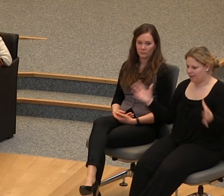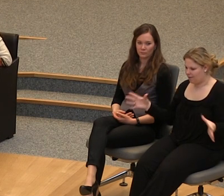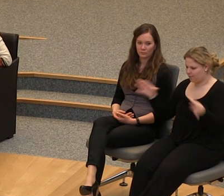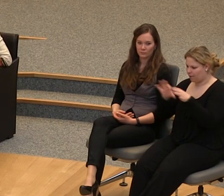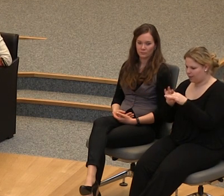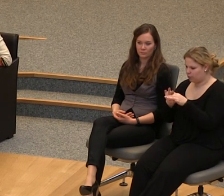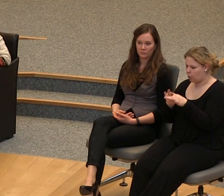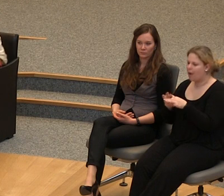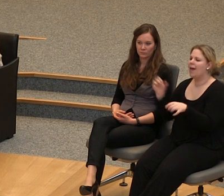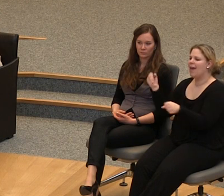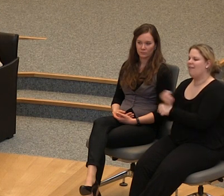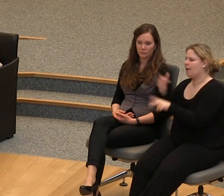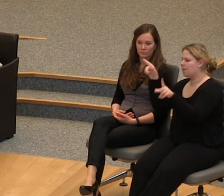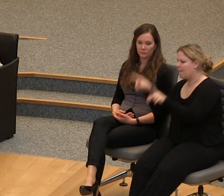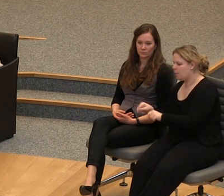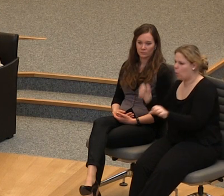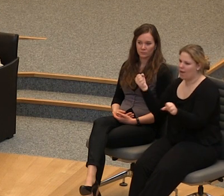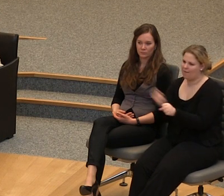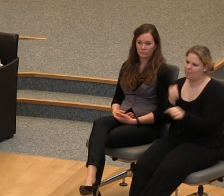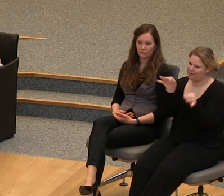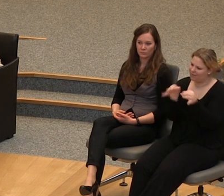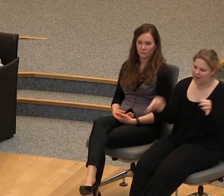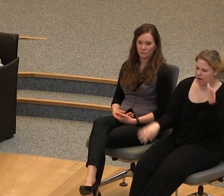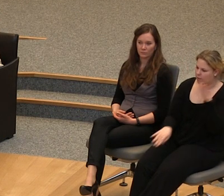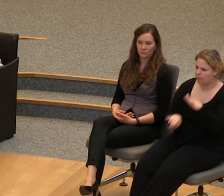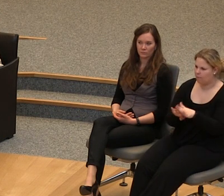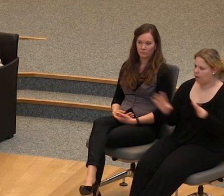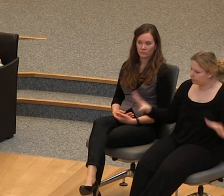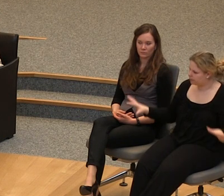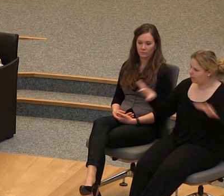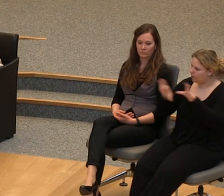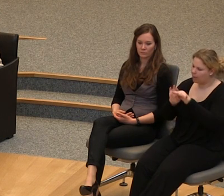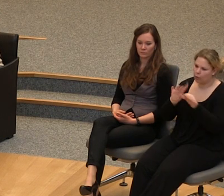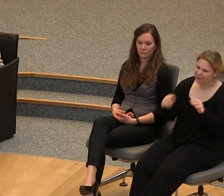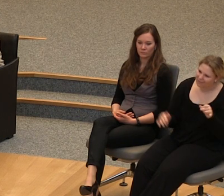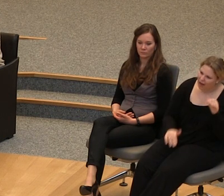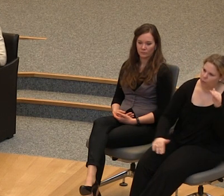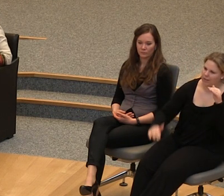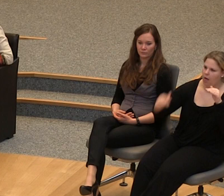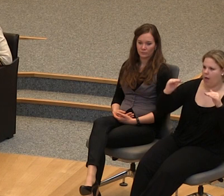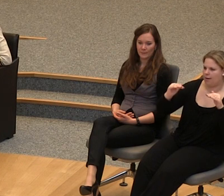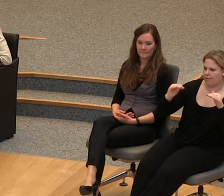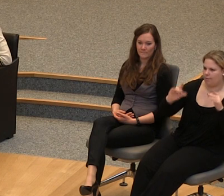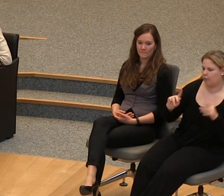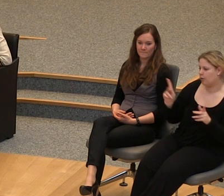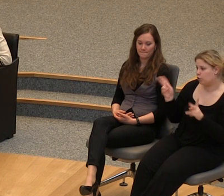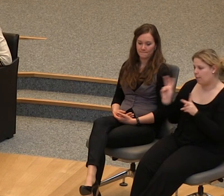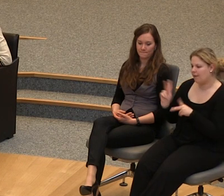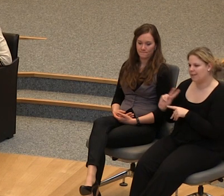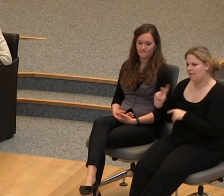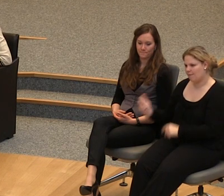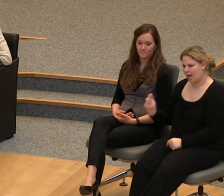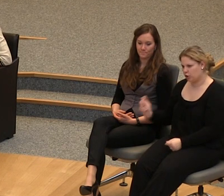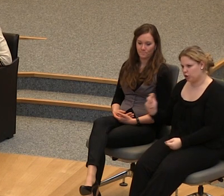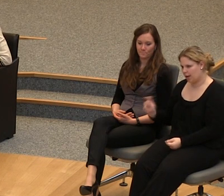mit dieser Beschäftigung wäre es möglich, die Leistungen, die in der Werkstatt gezahlt werden, ich habe das mal